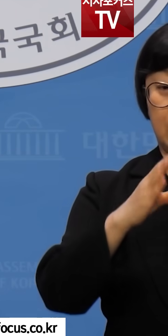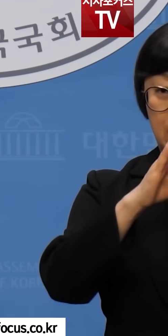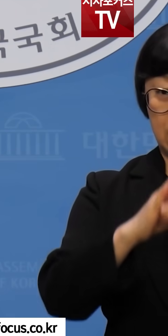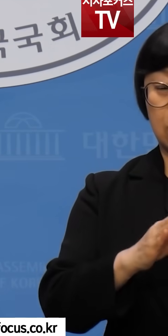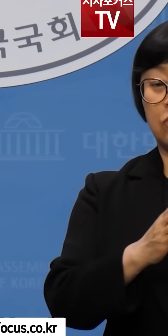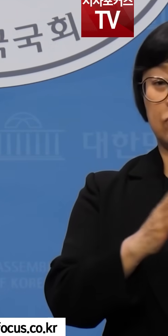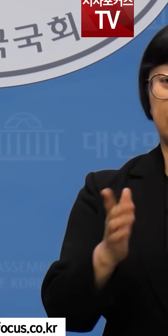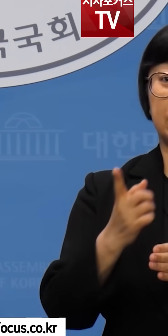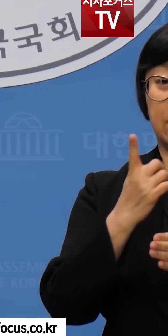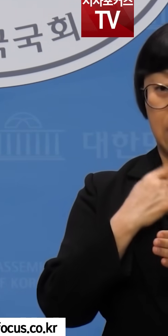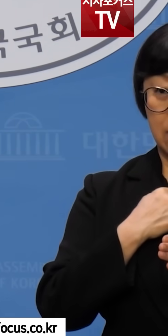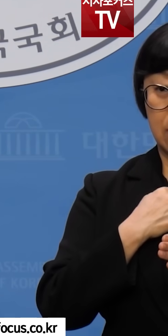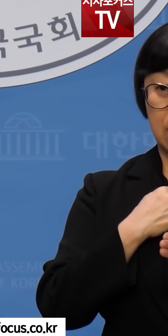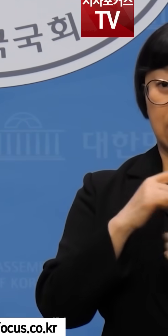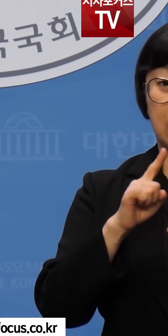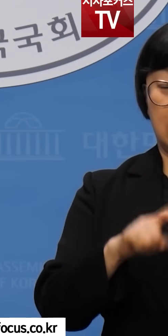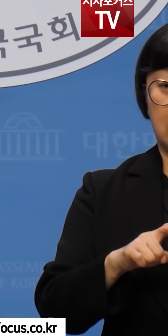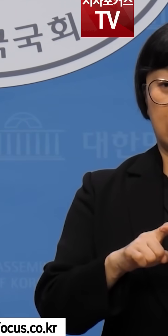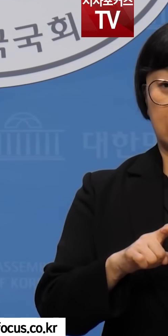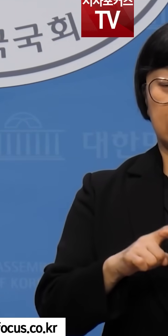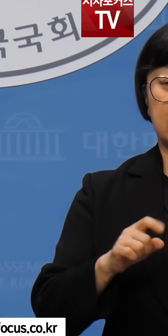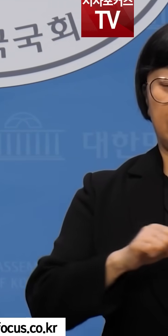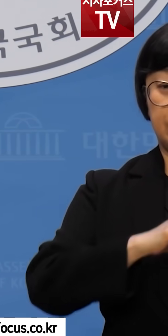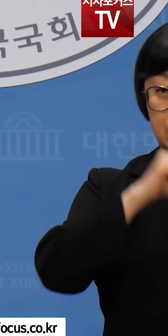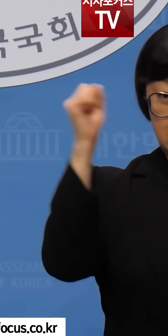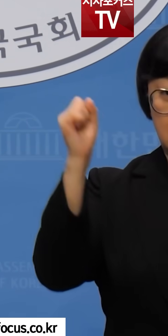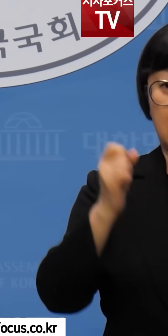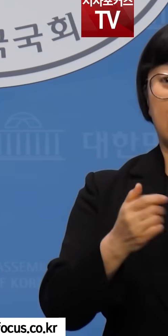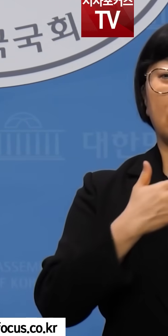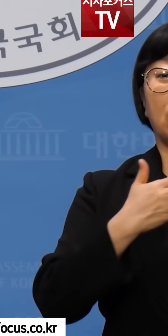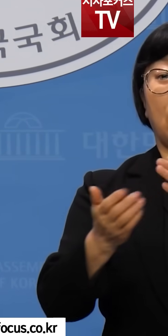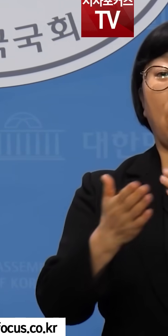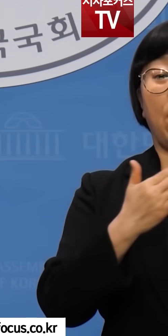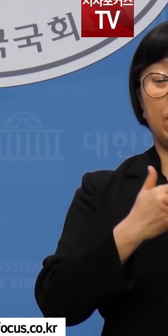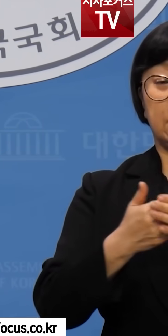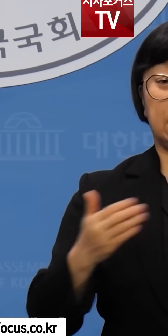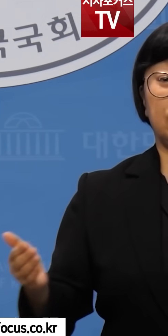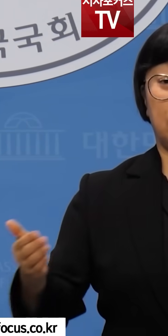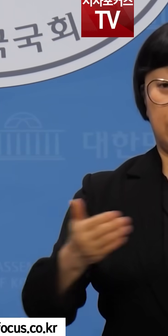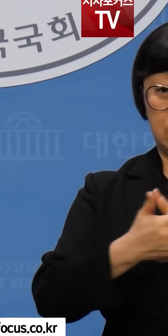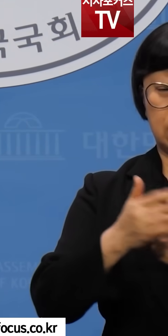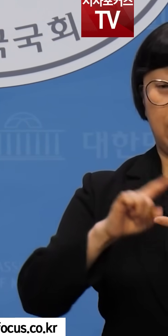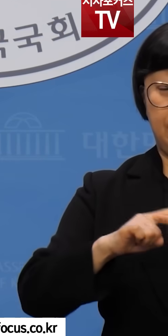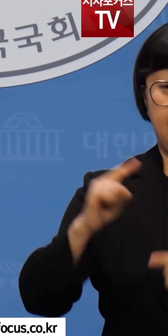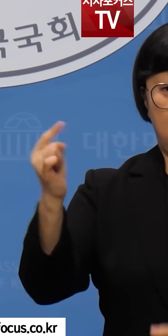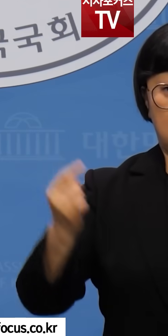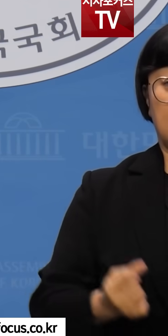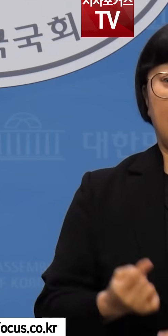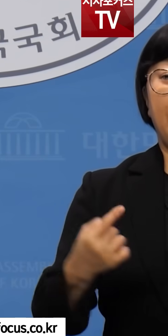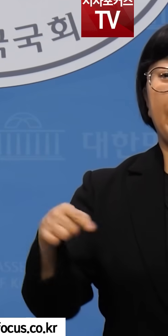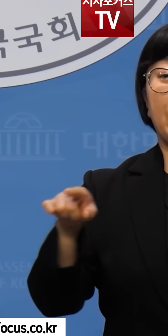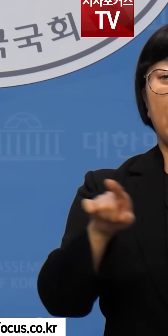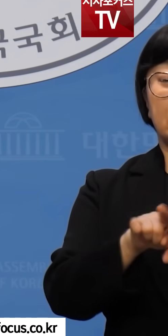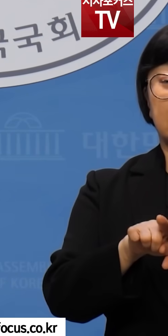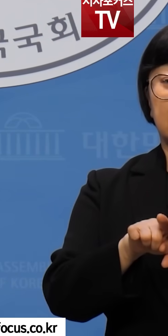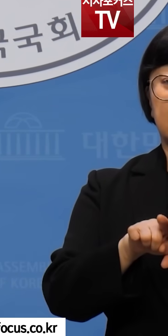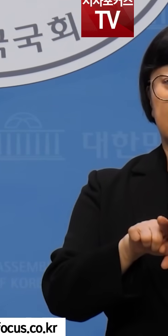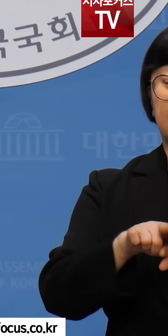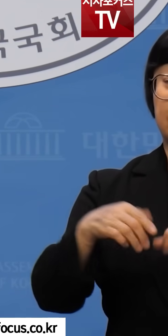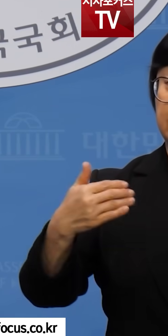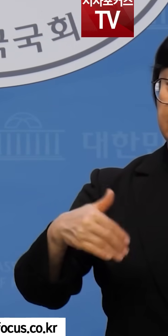준비했던 그 모든 것에 삼선의 경험 또 저를 품어주시고 저에게 와서 같이 하자고 손을